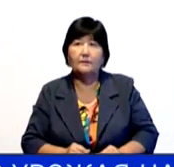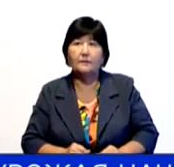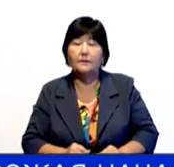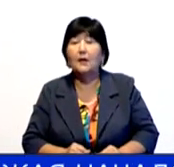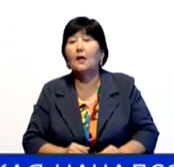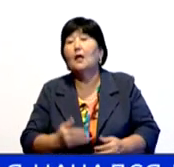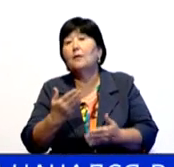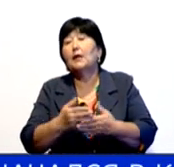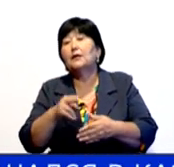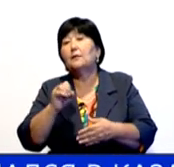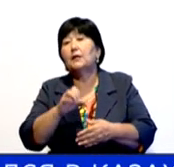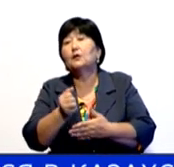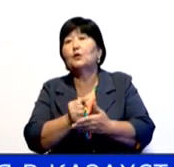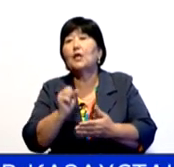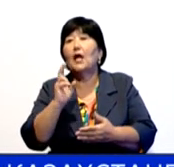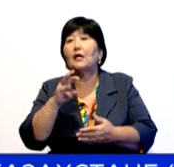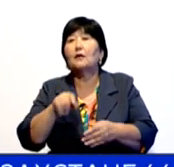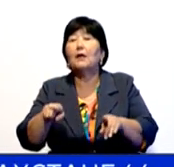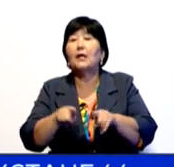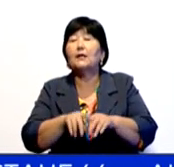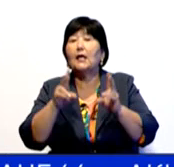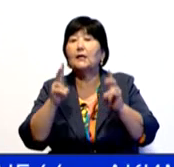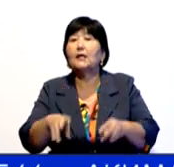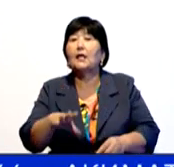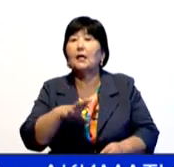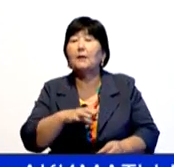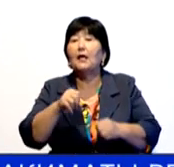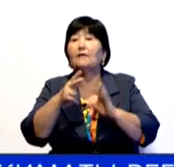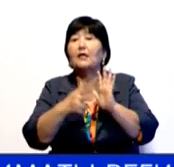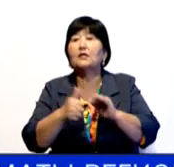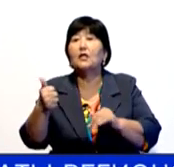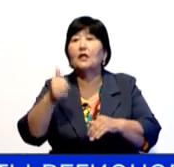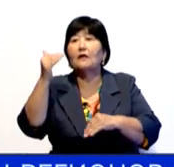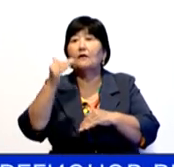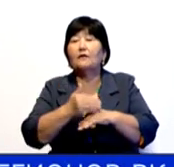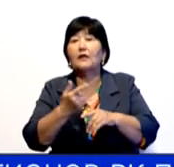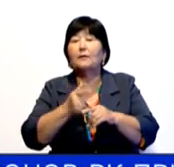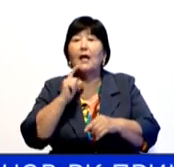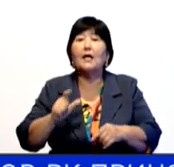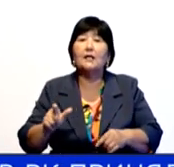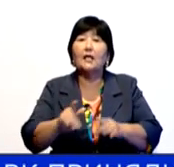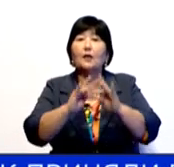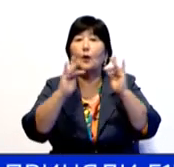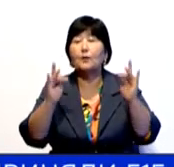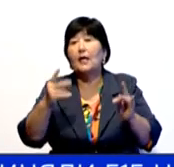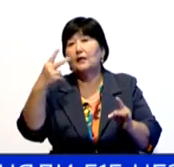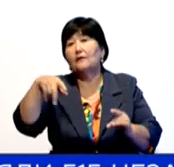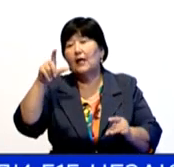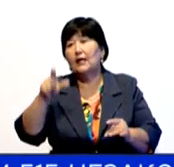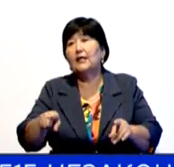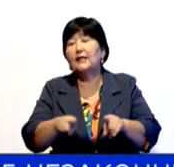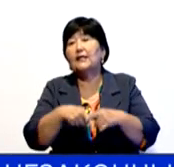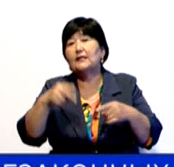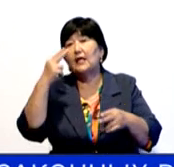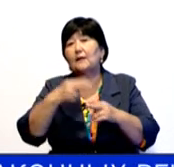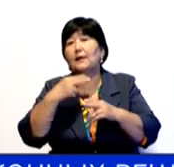По данным пресс-службы акимата данного региона, трагедия произошла в 18 часов вечера на Дарье у моста. 20 человек, несколько